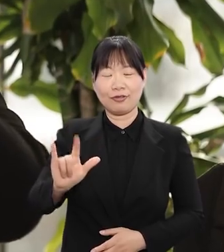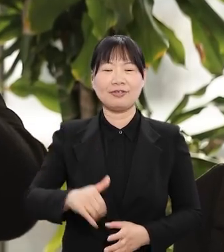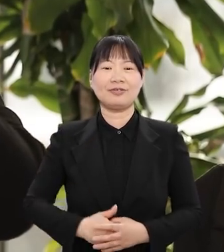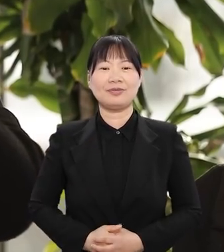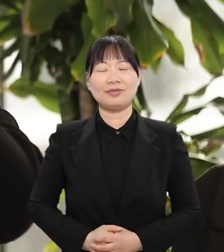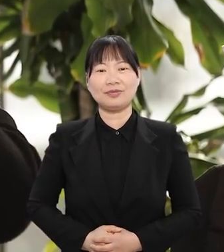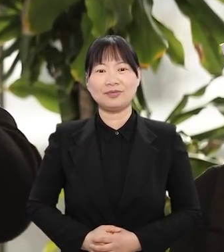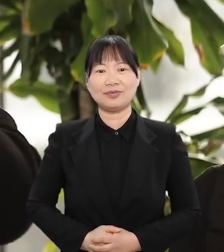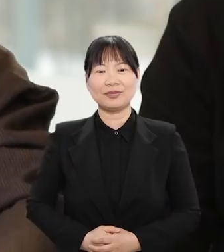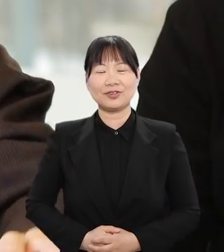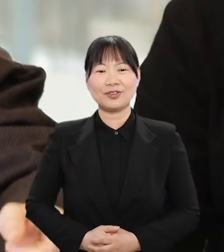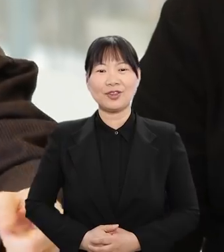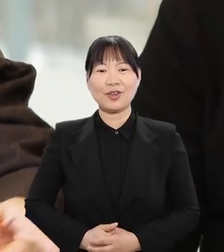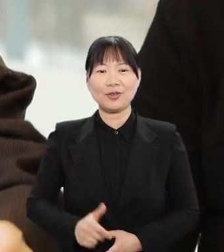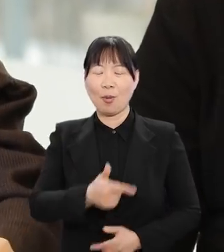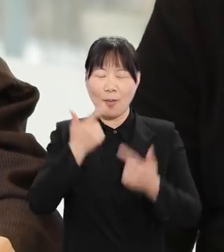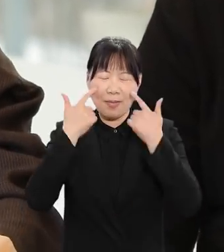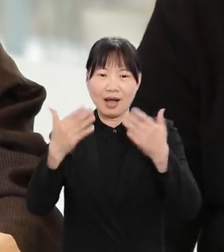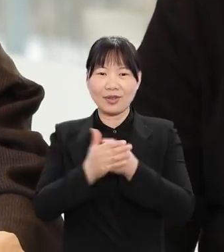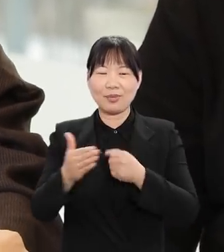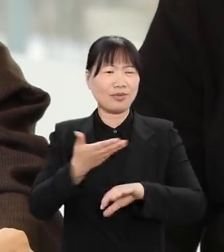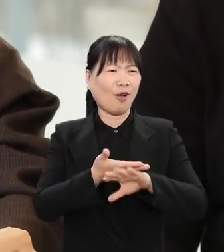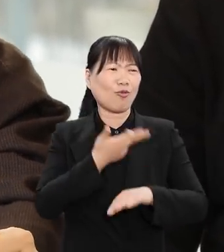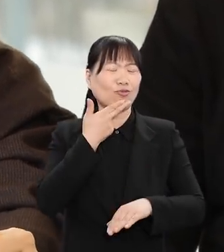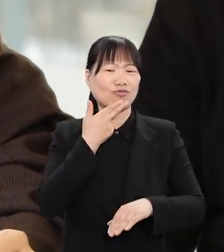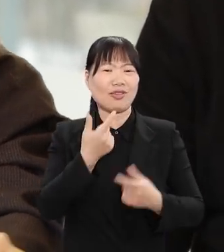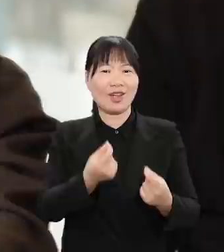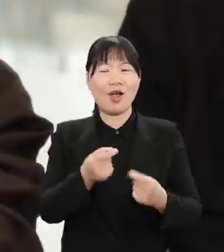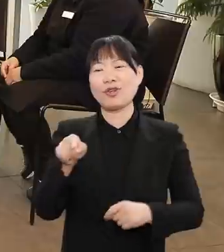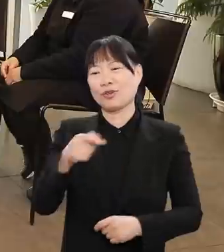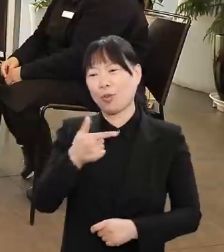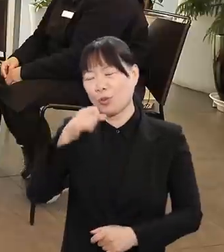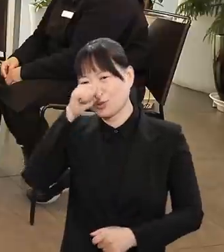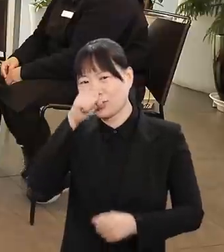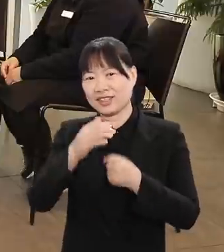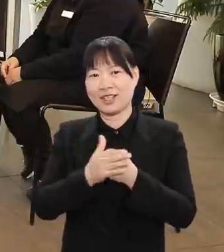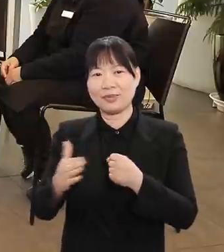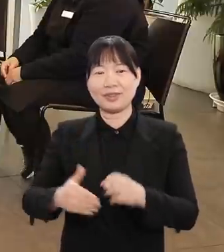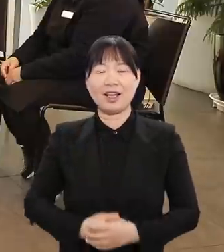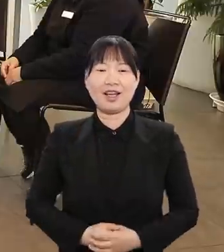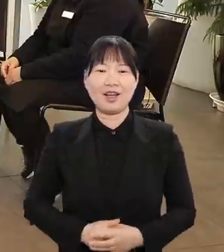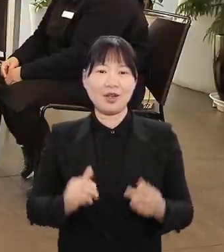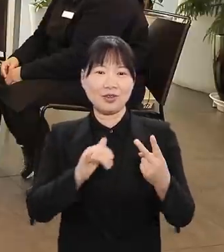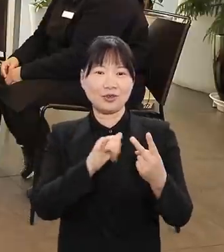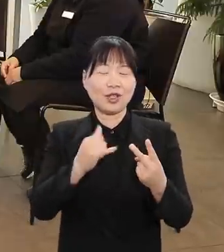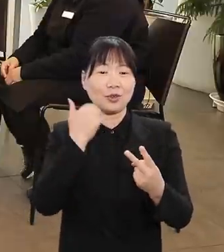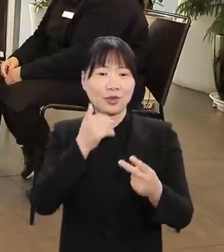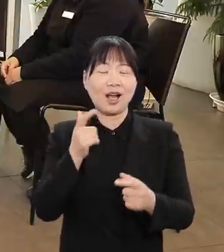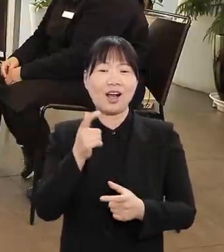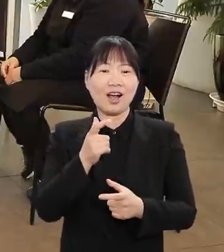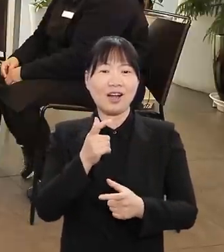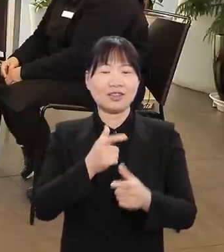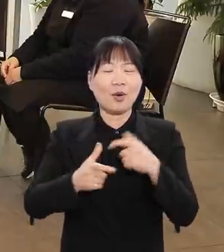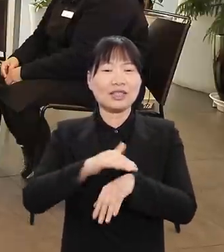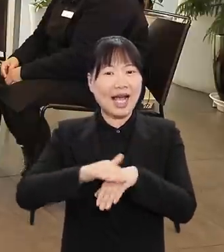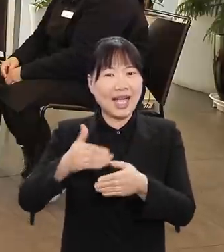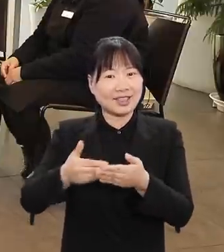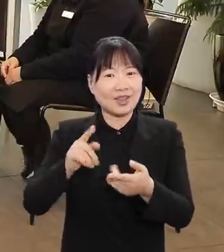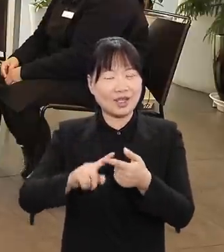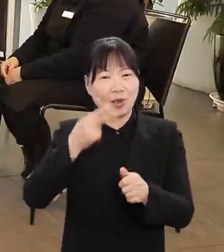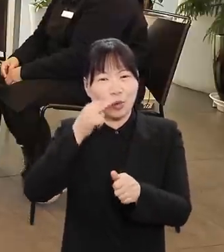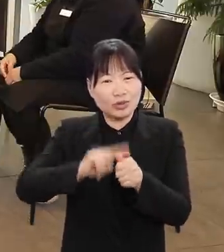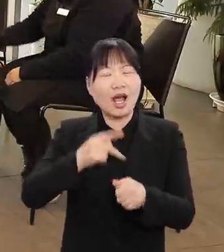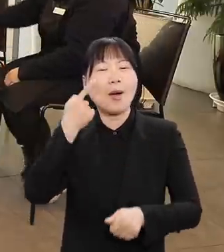오, I love you. 이게 너무 세가지고 우리 뭐 다른 거 뭐 없나? 이게 너무 좋으니까 저희 둘 중에 누가 더 요거에 더